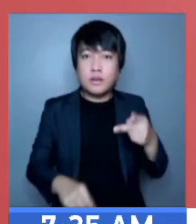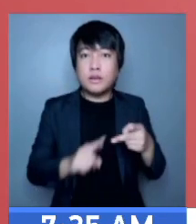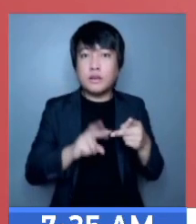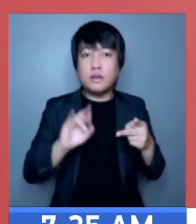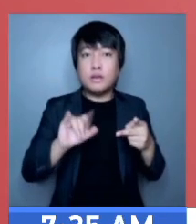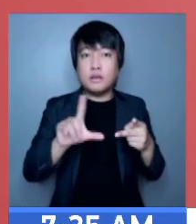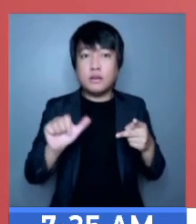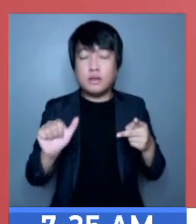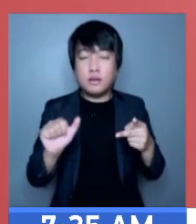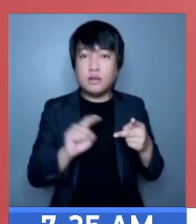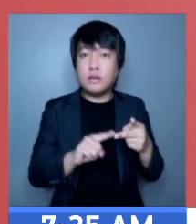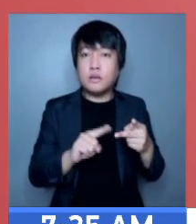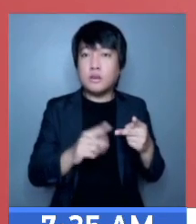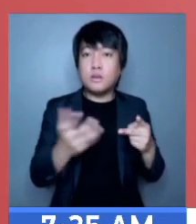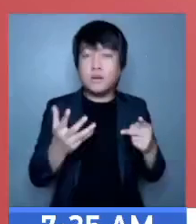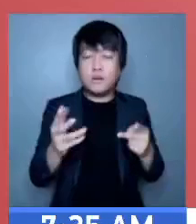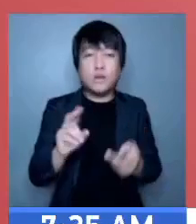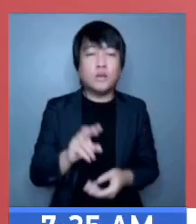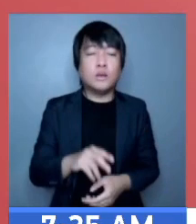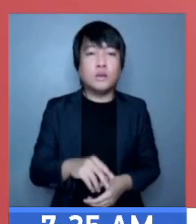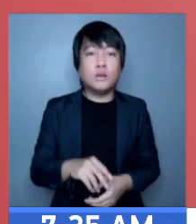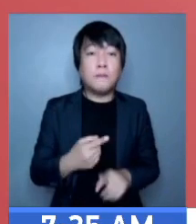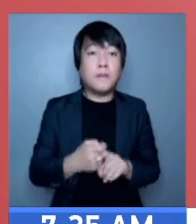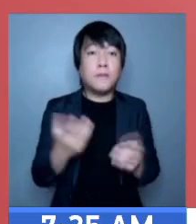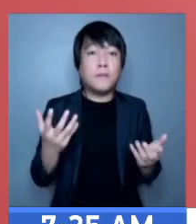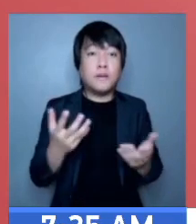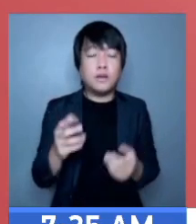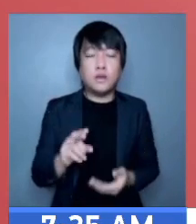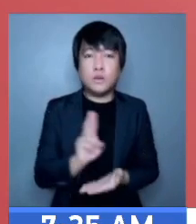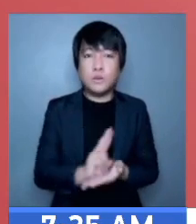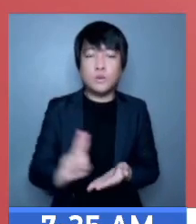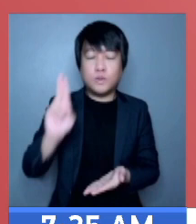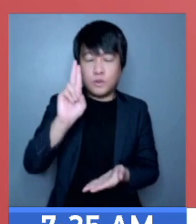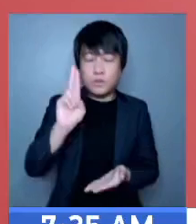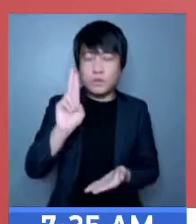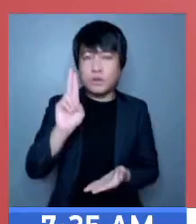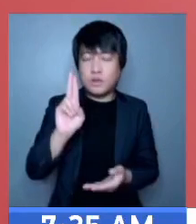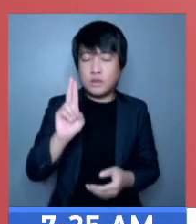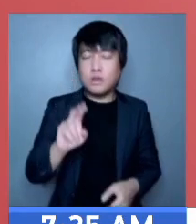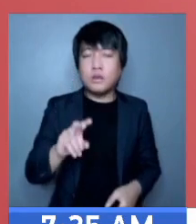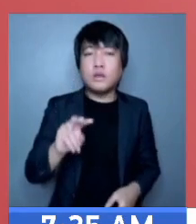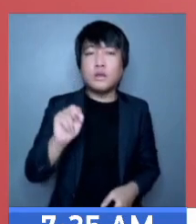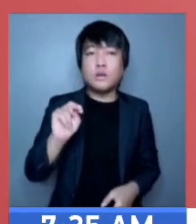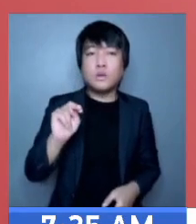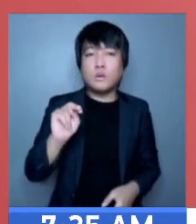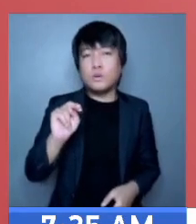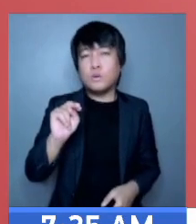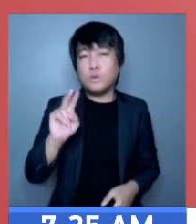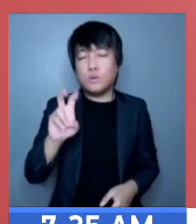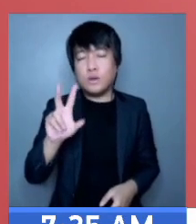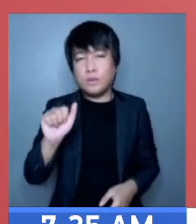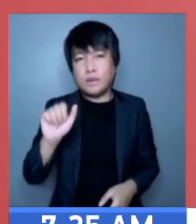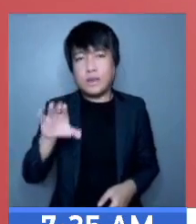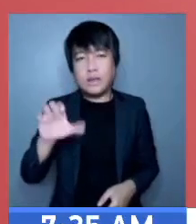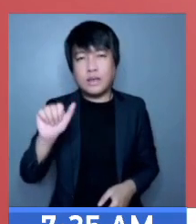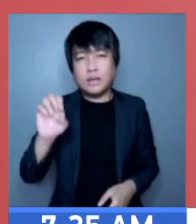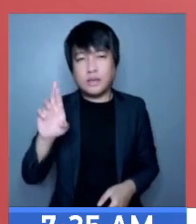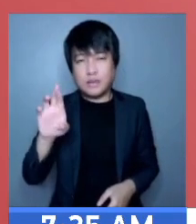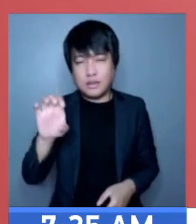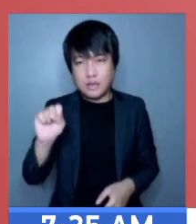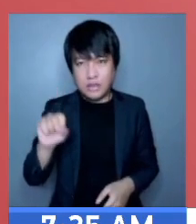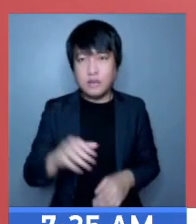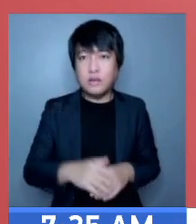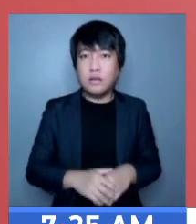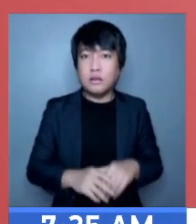sa University of Nueva Cáceres na may 85% rating. Nasa third at fourth spots naman ang University of Santo